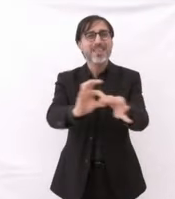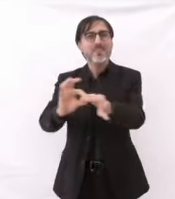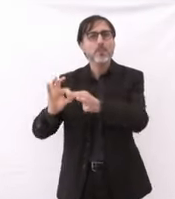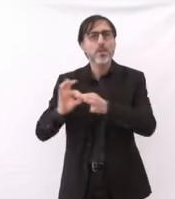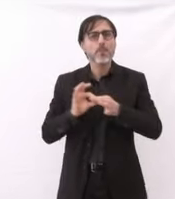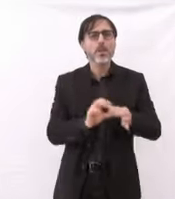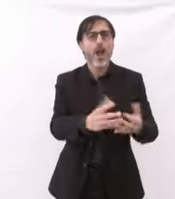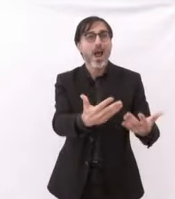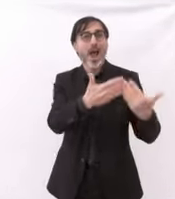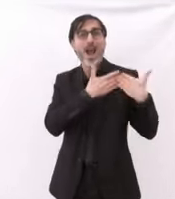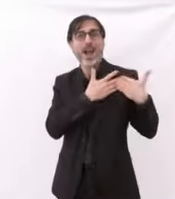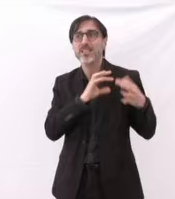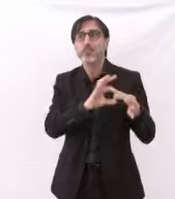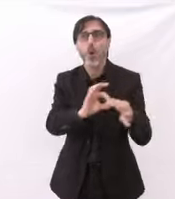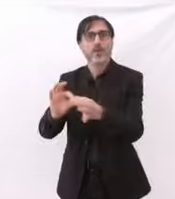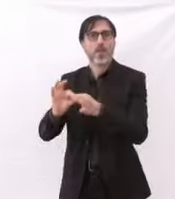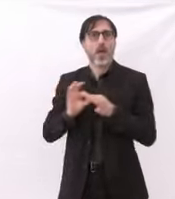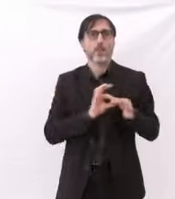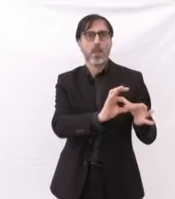nella corresponsabilità.